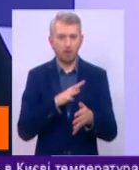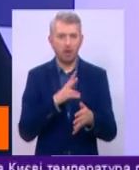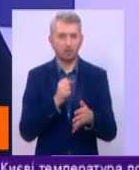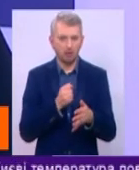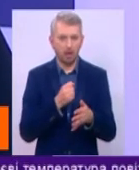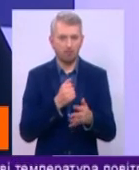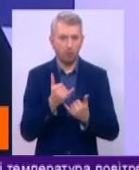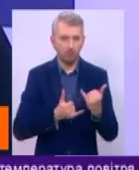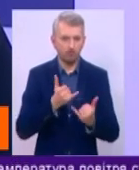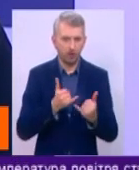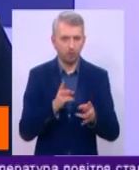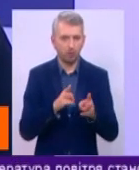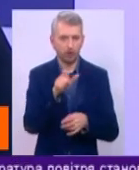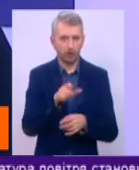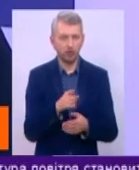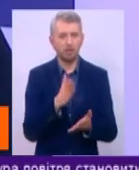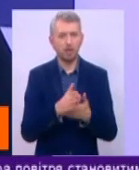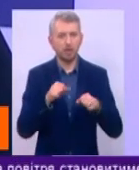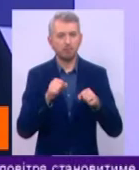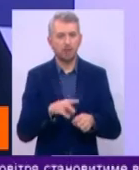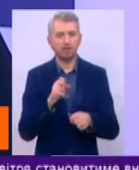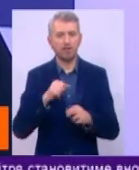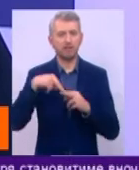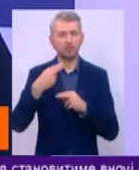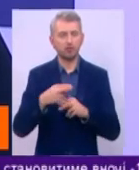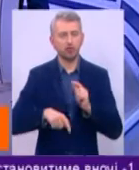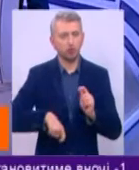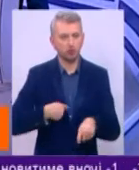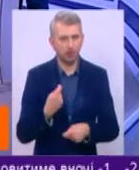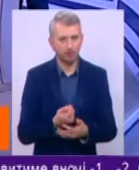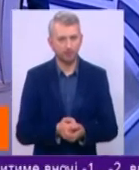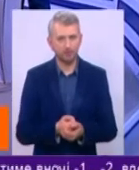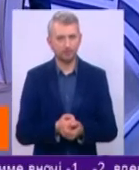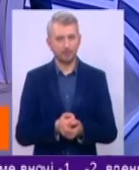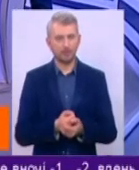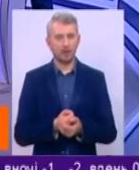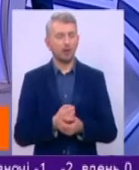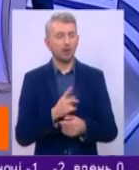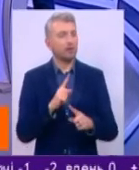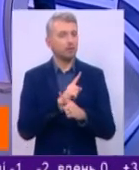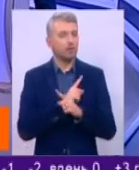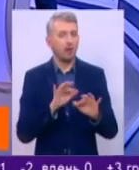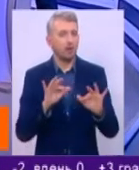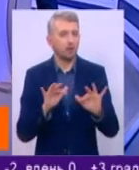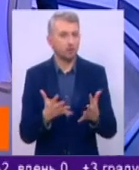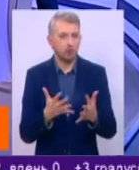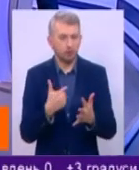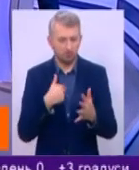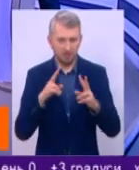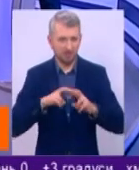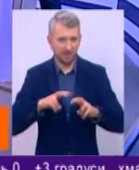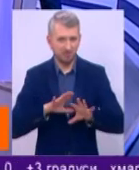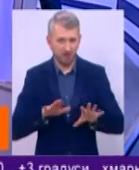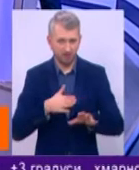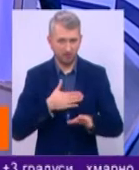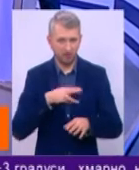попечении пострадавшего, она имеет право на возмещение ущерба. Значит, ну, смертельные случаи мы как бы не рассматриваем,